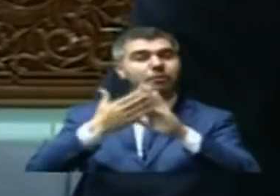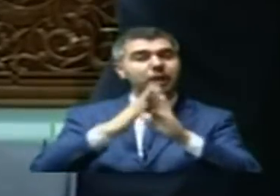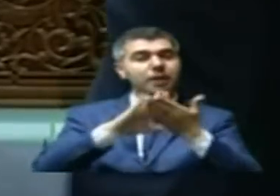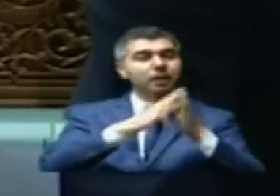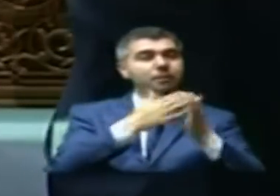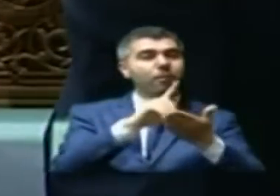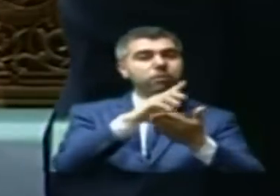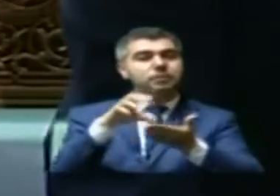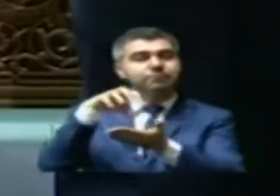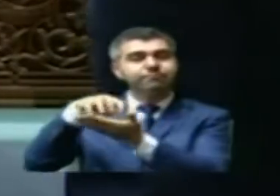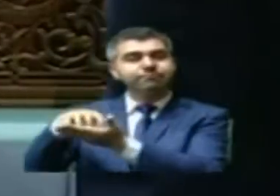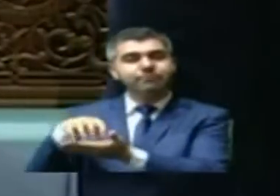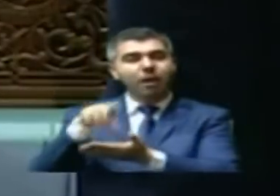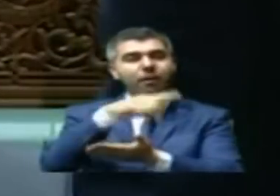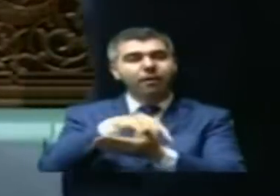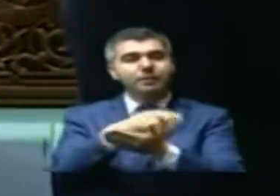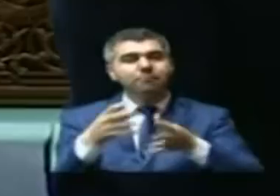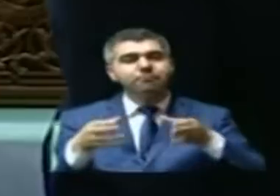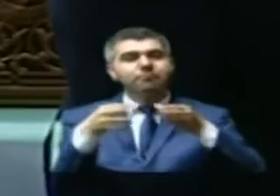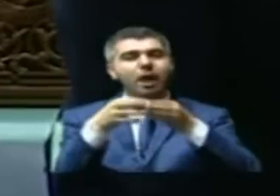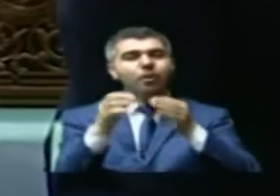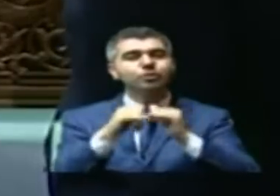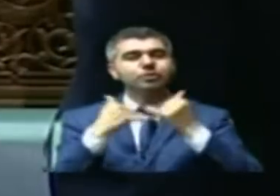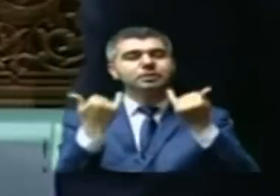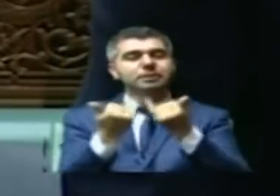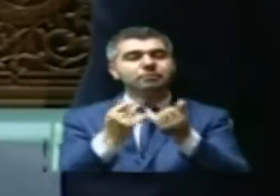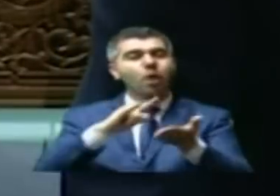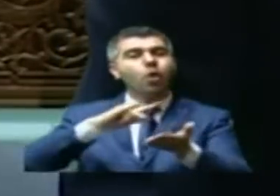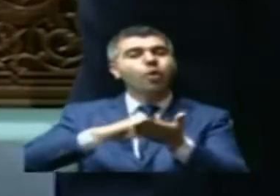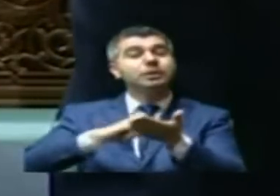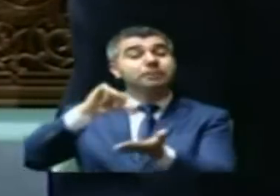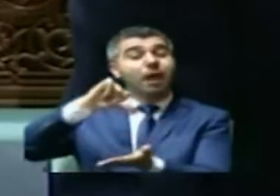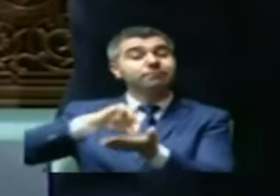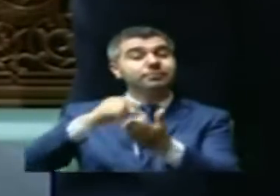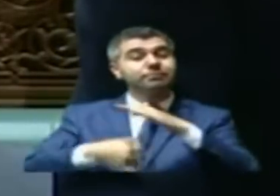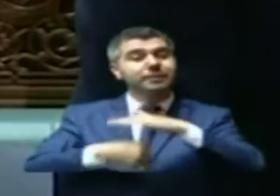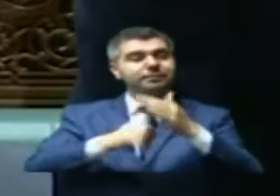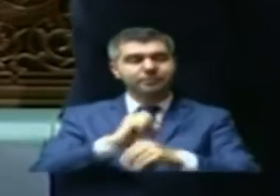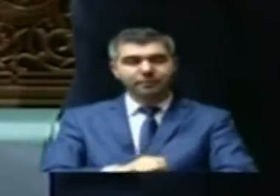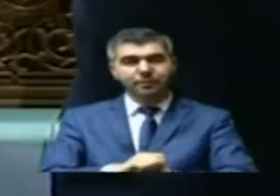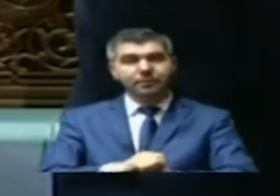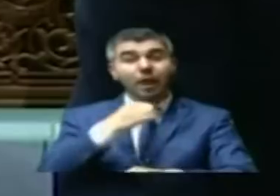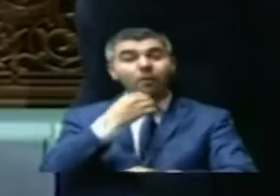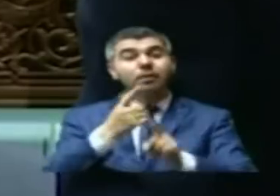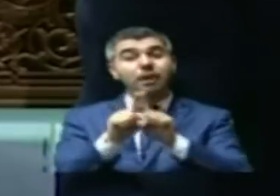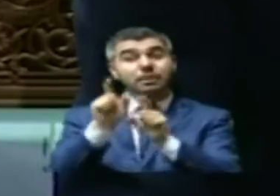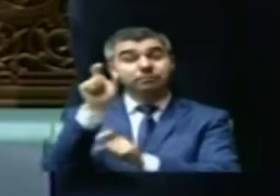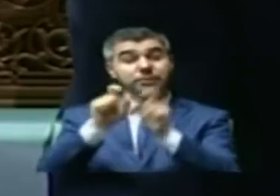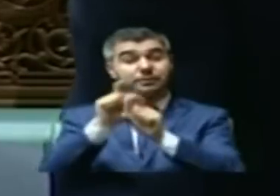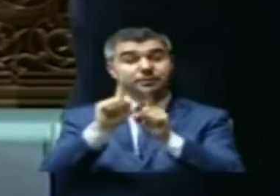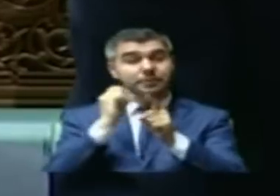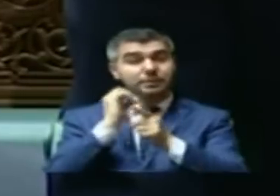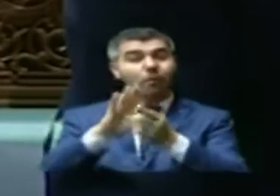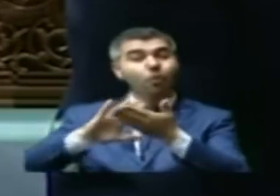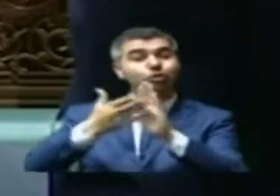لإثارة بعض الإشكالات الحقوقية المرتبطة بأحداث الحسيمة أساسا، لكن لا نخفيكم بأن الحركة الحقوقية